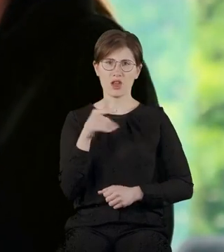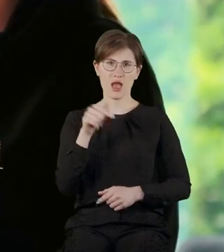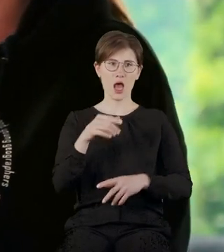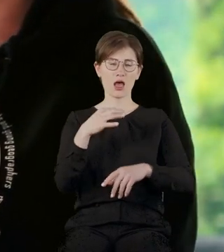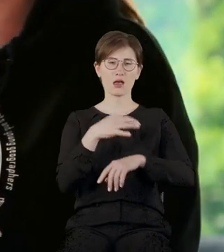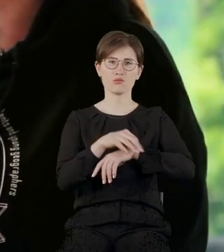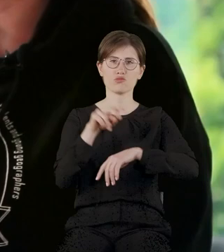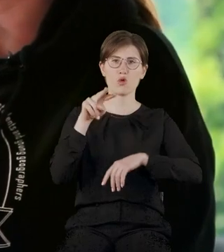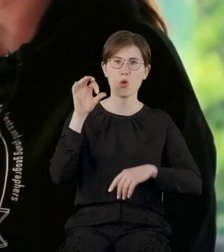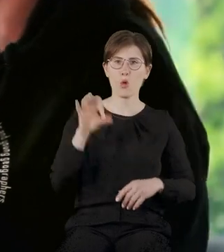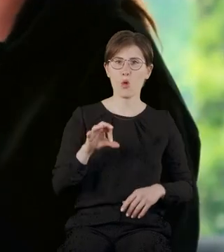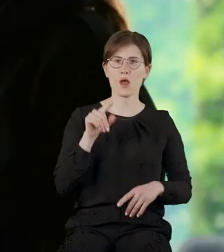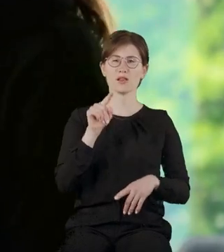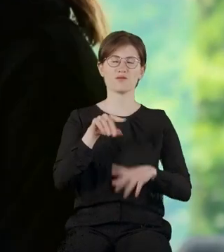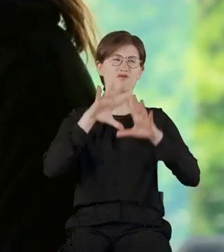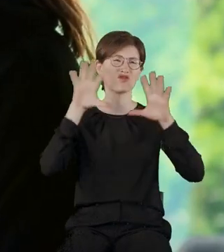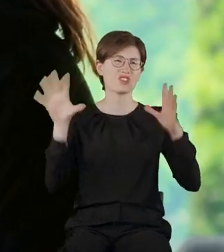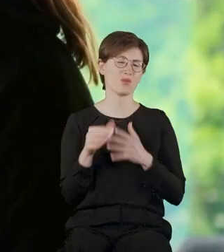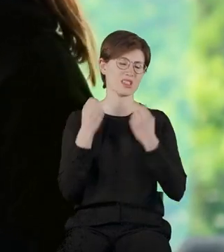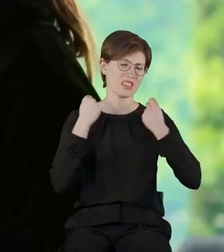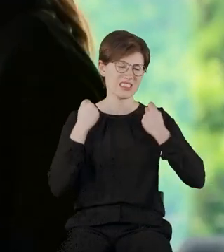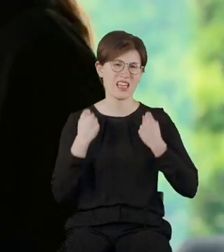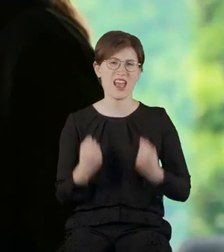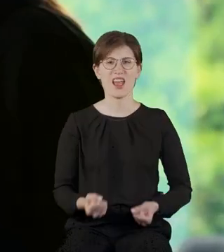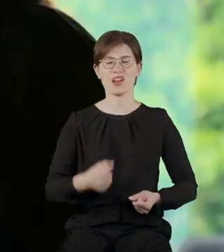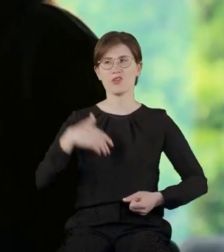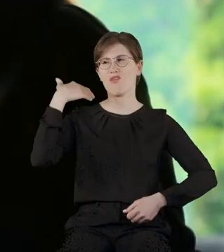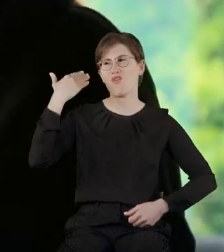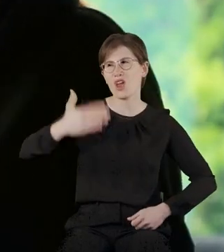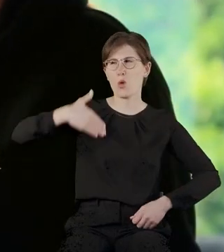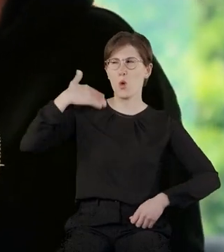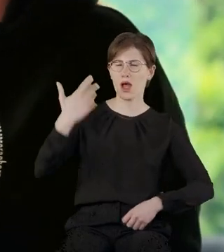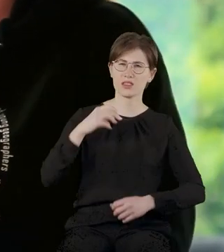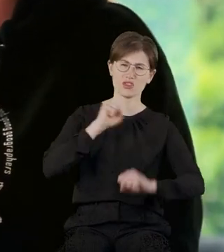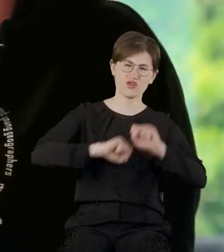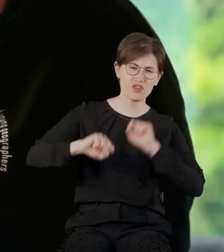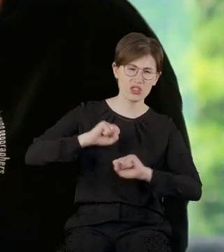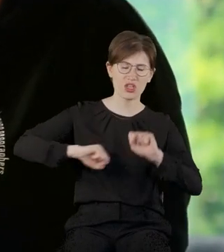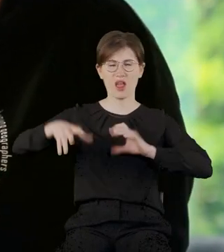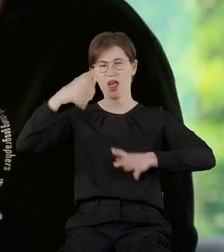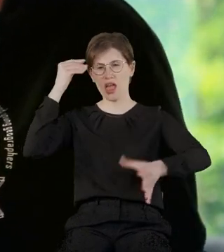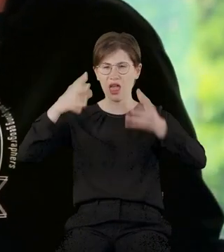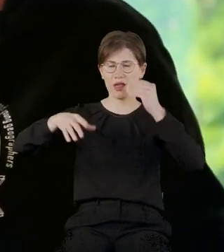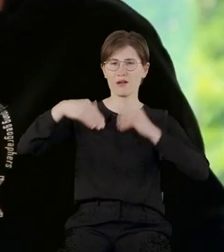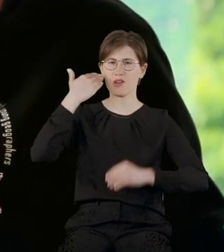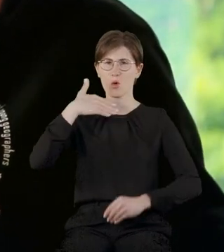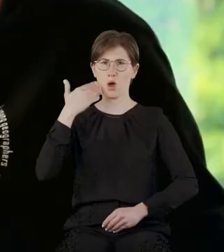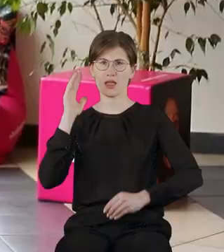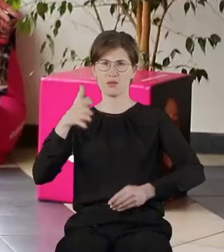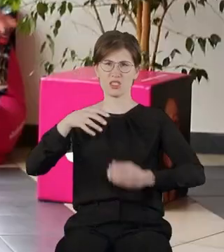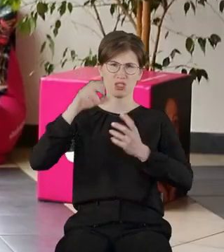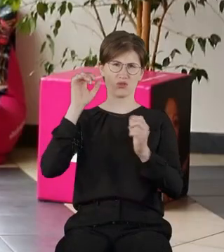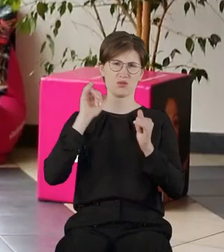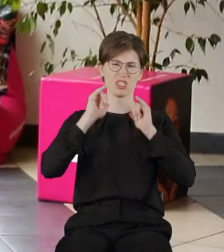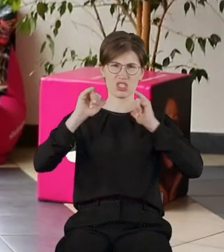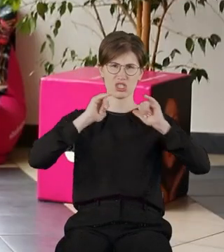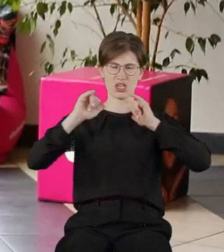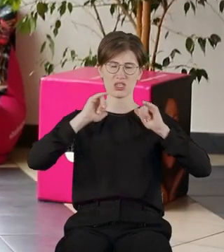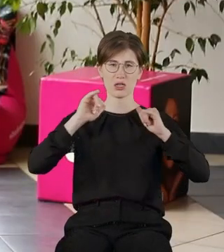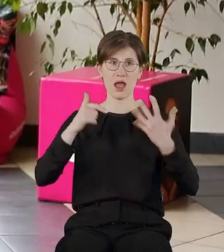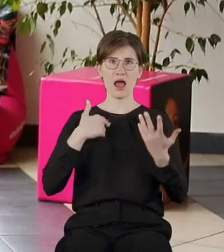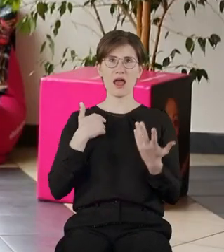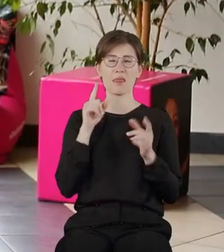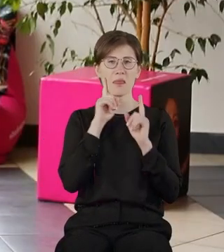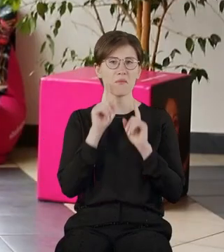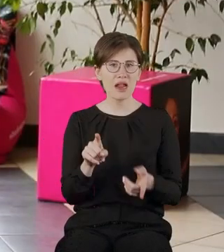przecież uniwersytet to wszystko będzie ciężkie, te wszystkie wykłady, ćwiczenia, wykładowcy pewnie będą przerażający, a tak naprawdę okazało